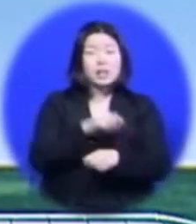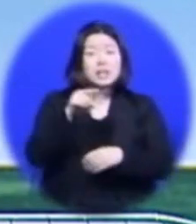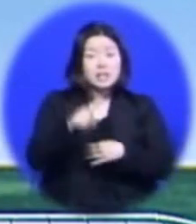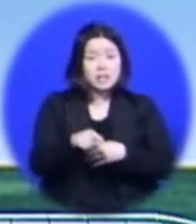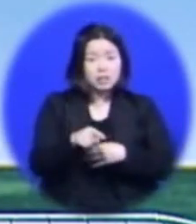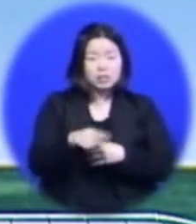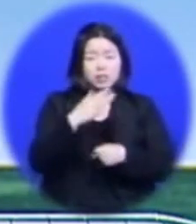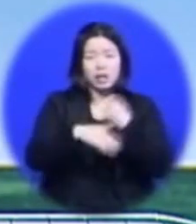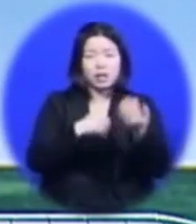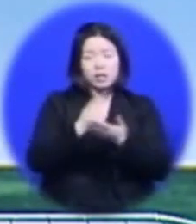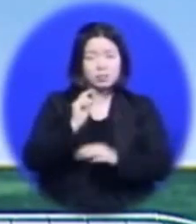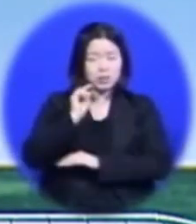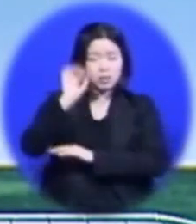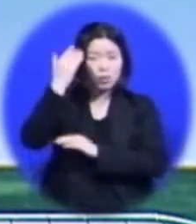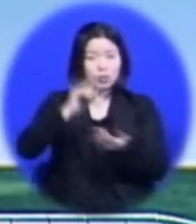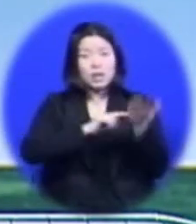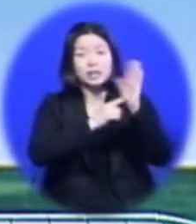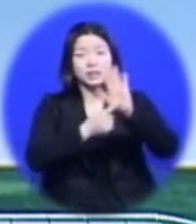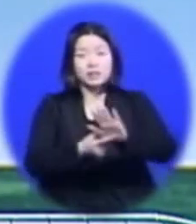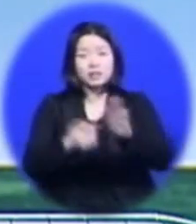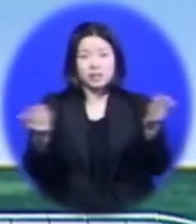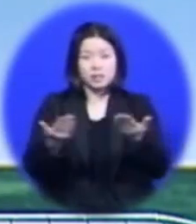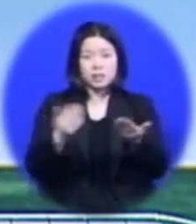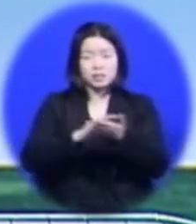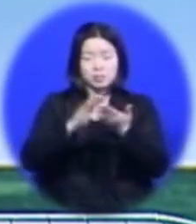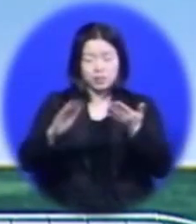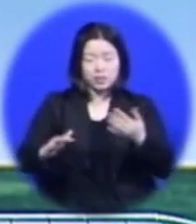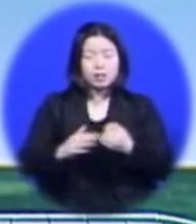이것이 하나님의 영광을 드러내는 거예요.